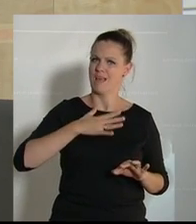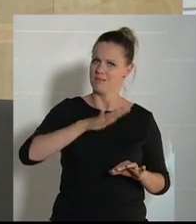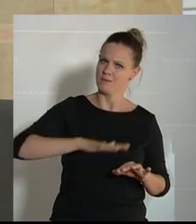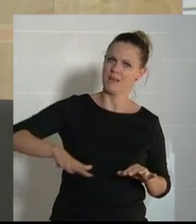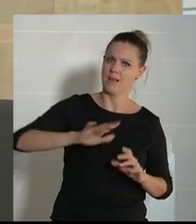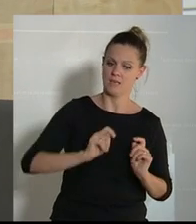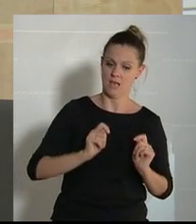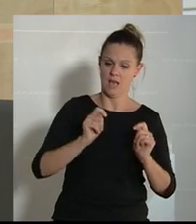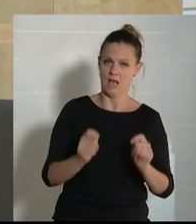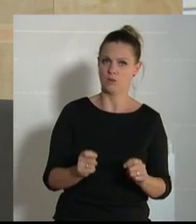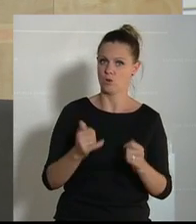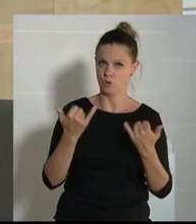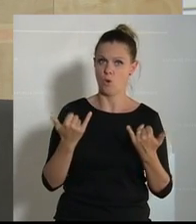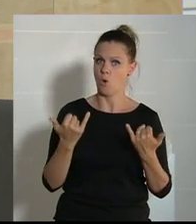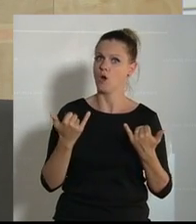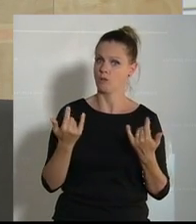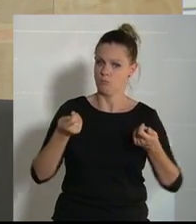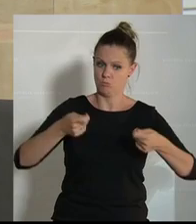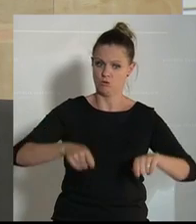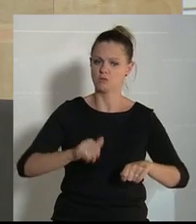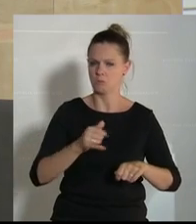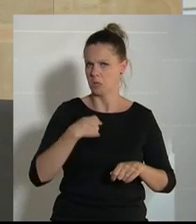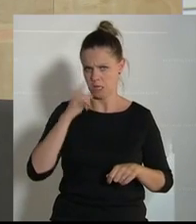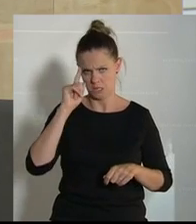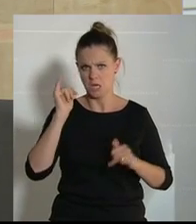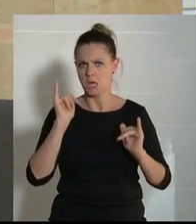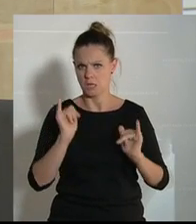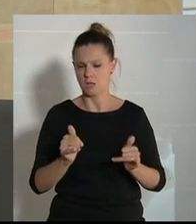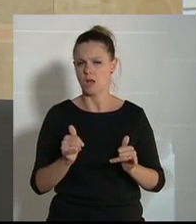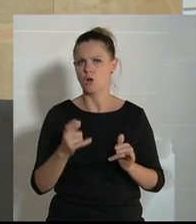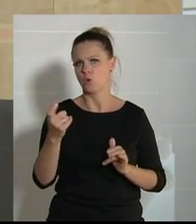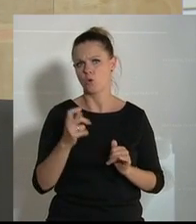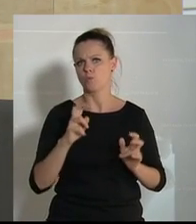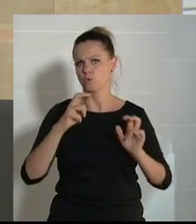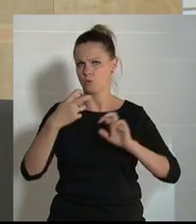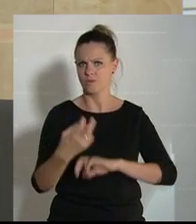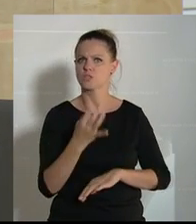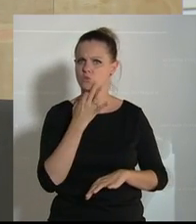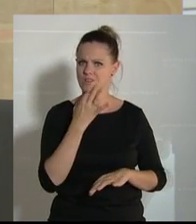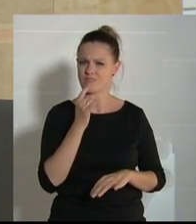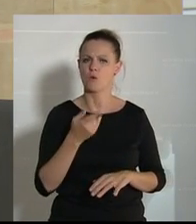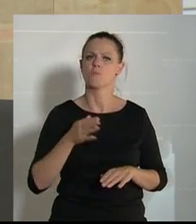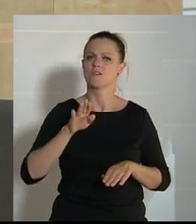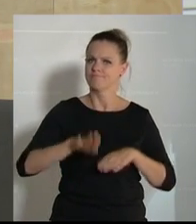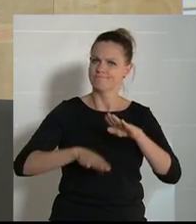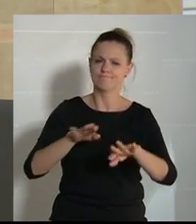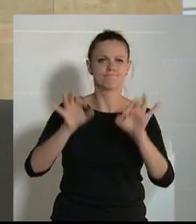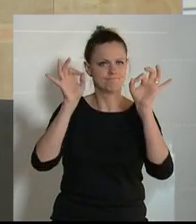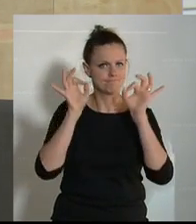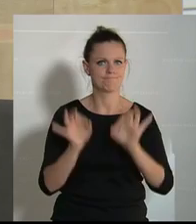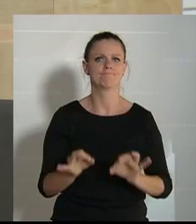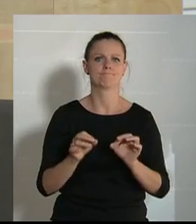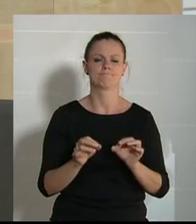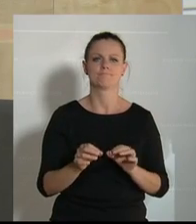Antrag, sofern er heute, und davon gehe ich aus, beschlossen wird, ihn auch umzusetzen, weil er ein Schritt in die richtige Richtung ist.